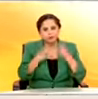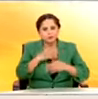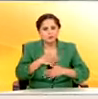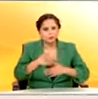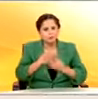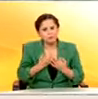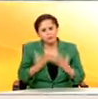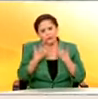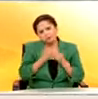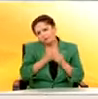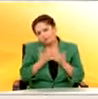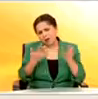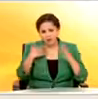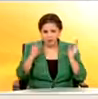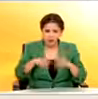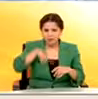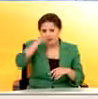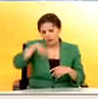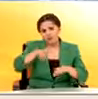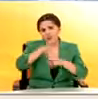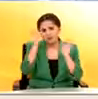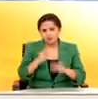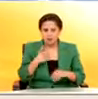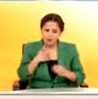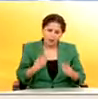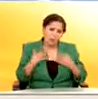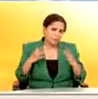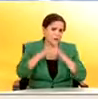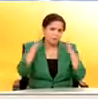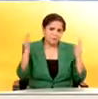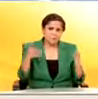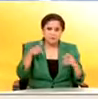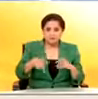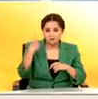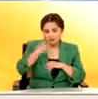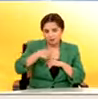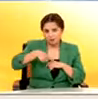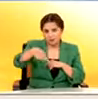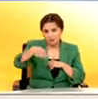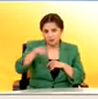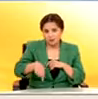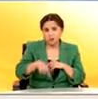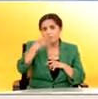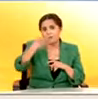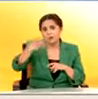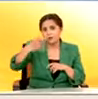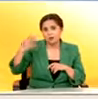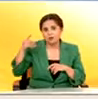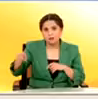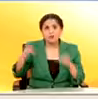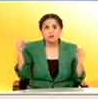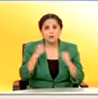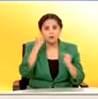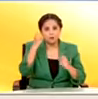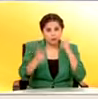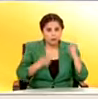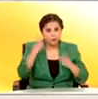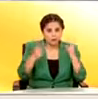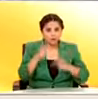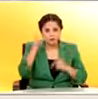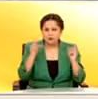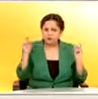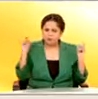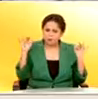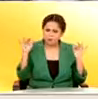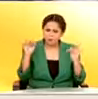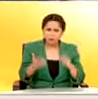असीम संभावनाएं भी हैं। मुझे खुशी है, इन दिनों उत्तराखंड का विंटर टूरिज्म लोगों को